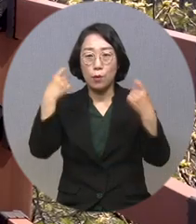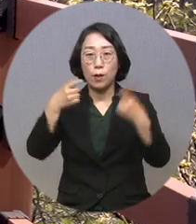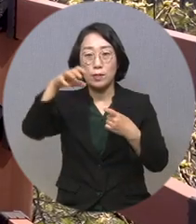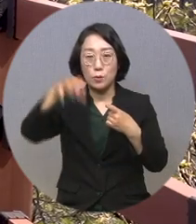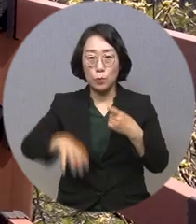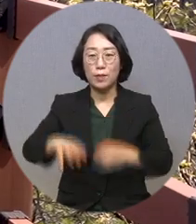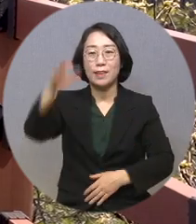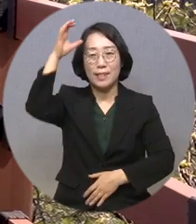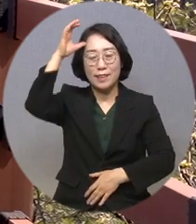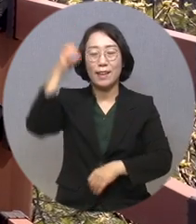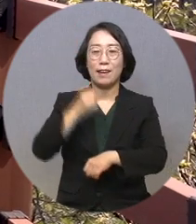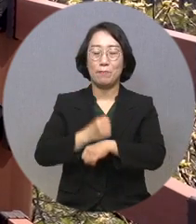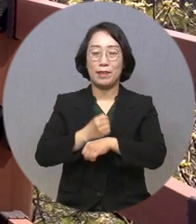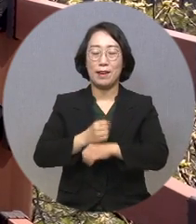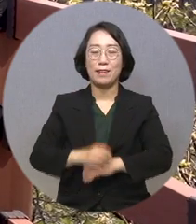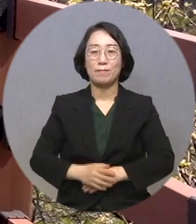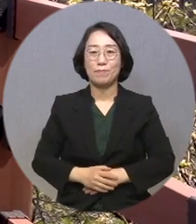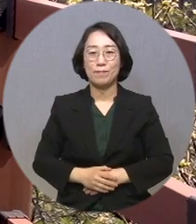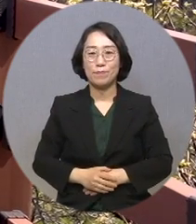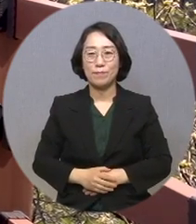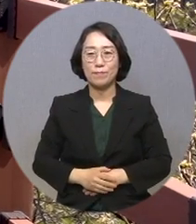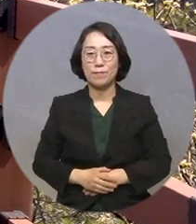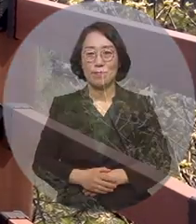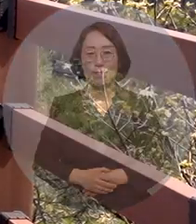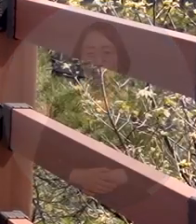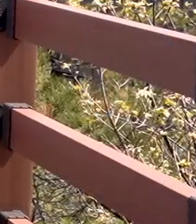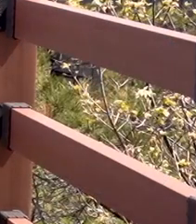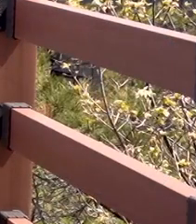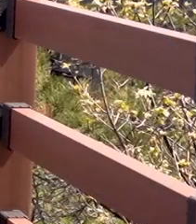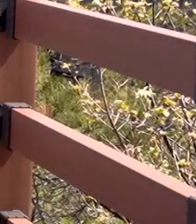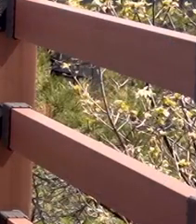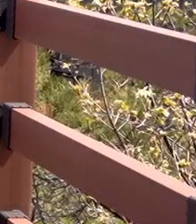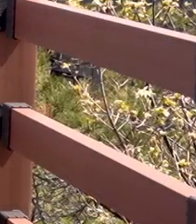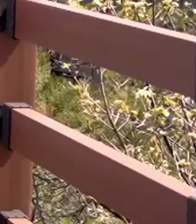기대합니다. 복지TV 전북방송 장유진입니다.